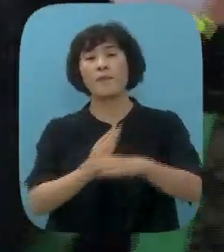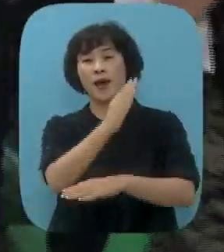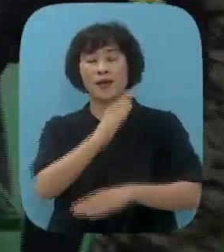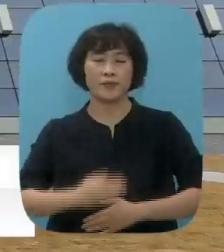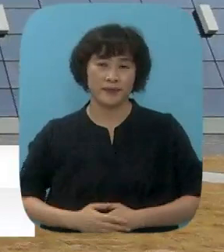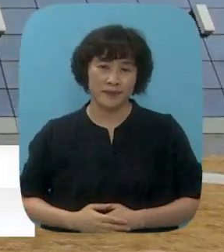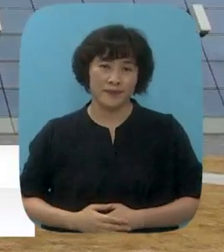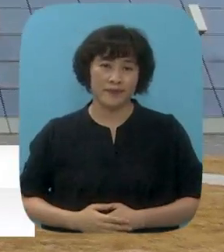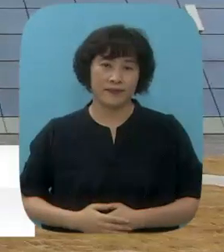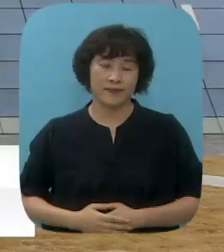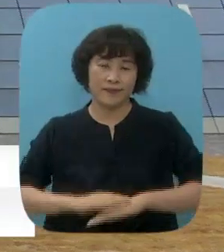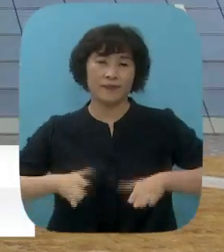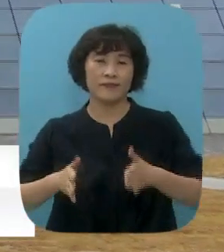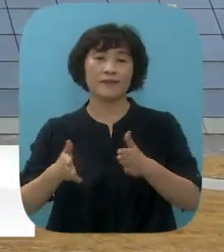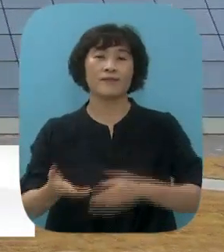넘겼습니다.